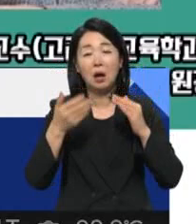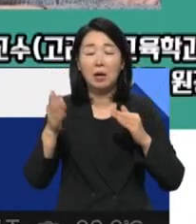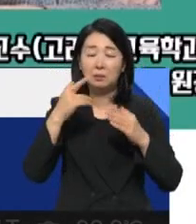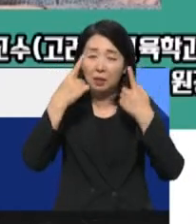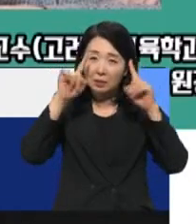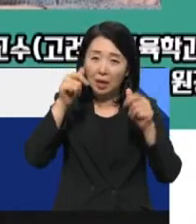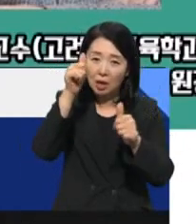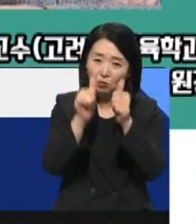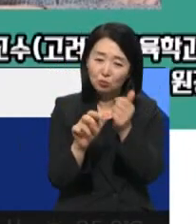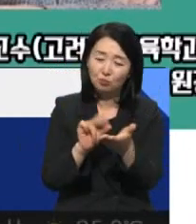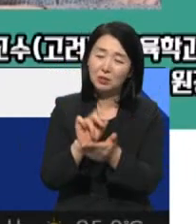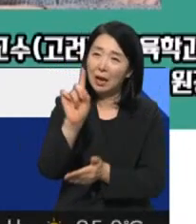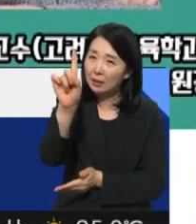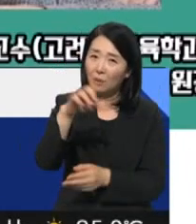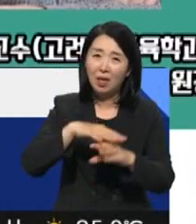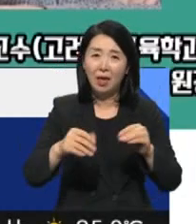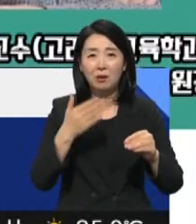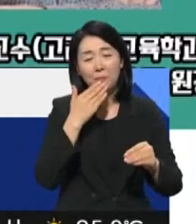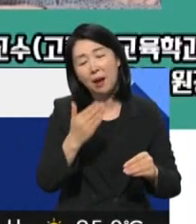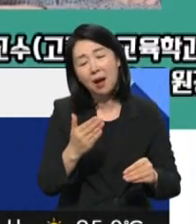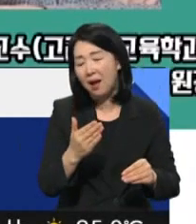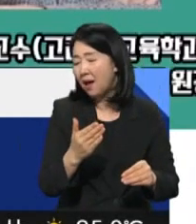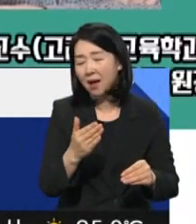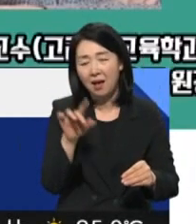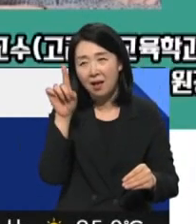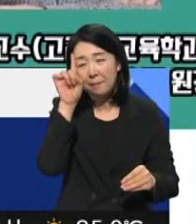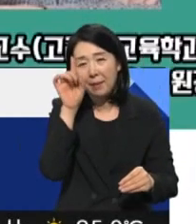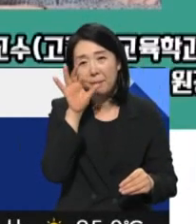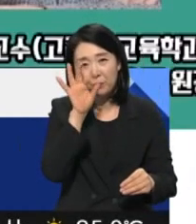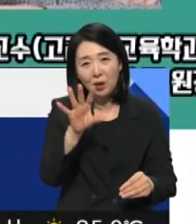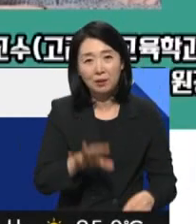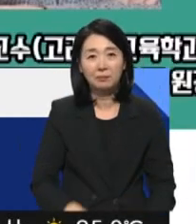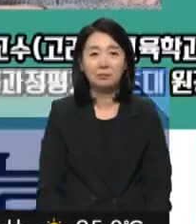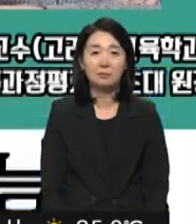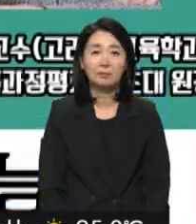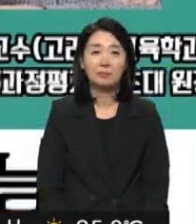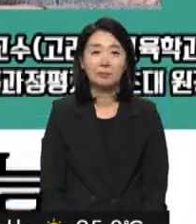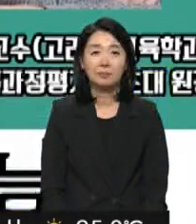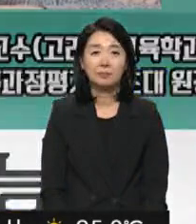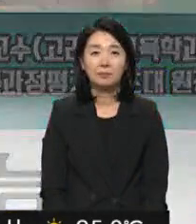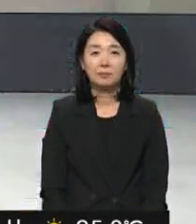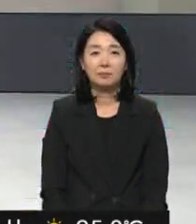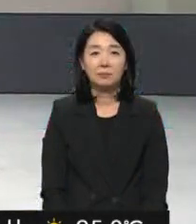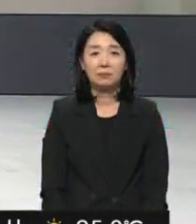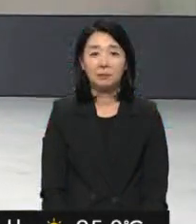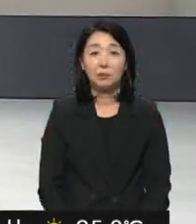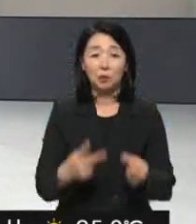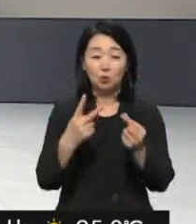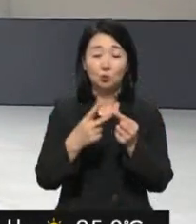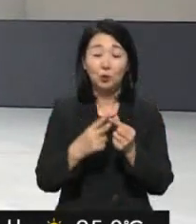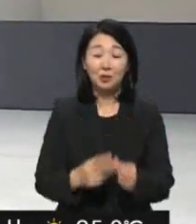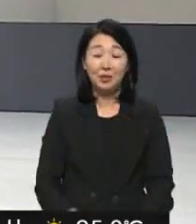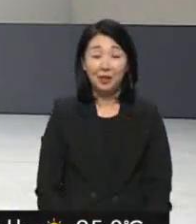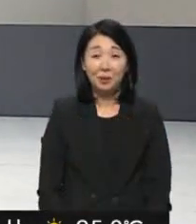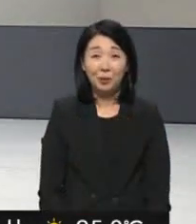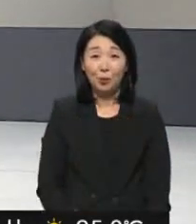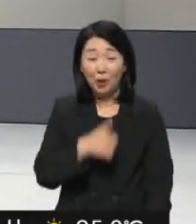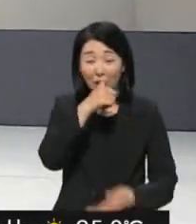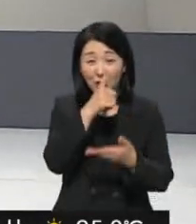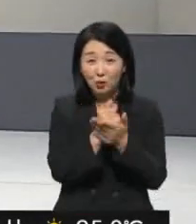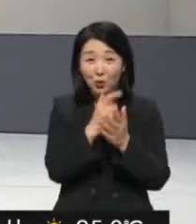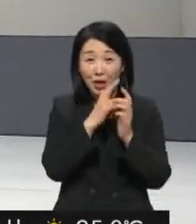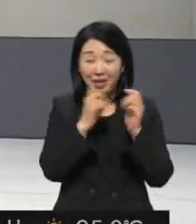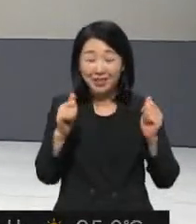가지고 해결하려고 하는 것은 그 해결 방문을 찾기가 어렵죠. 네, 두 번째 픽은 머그샷